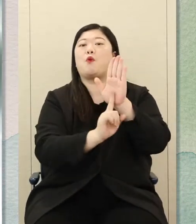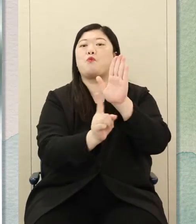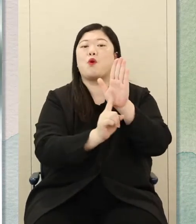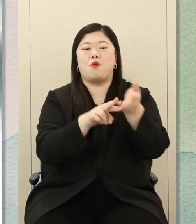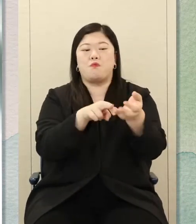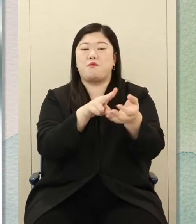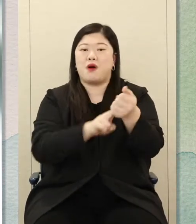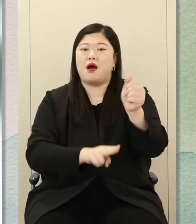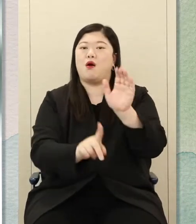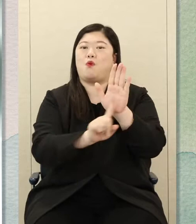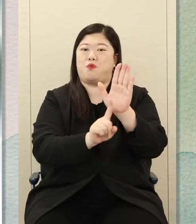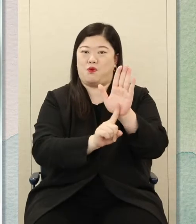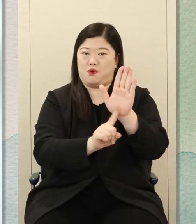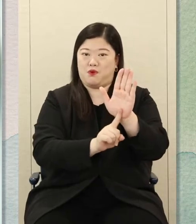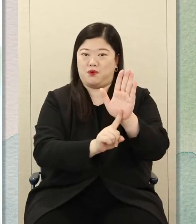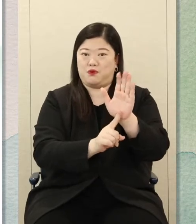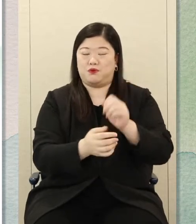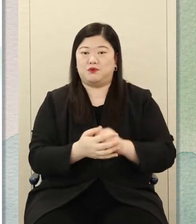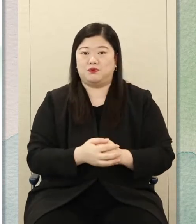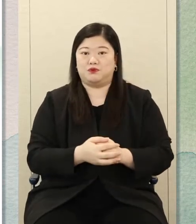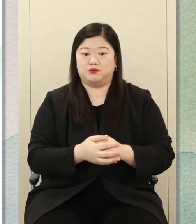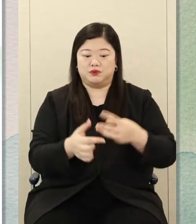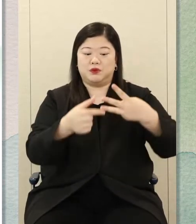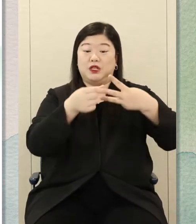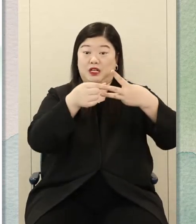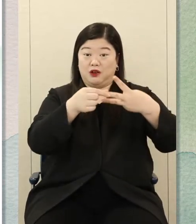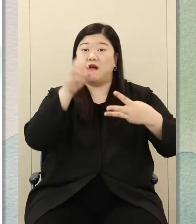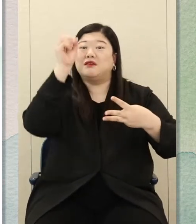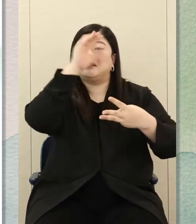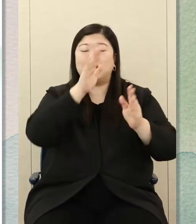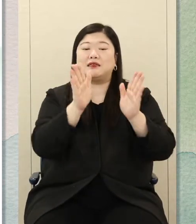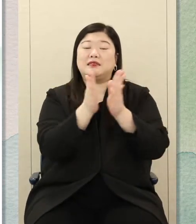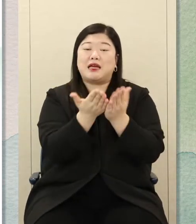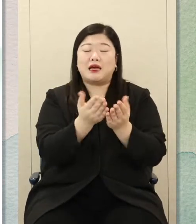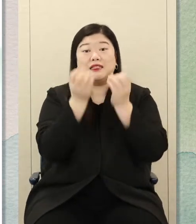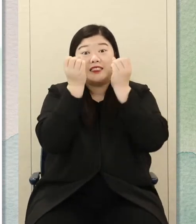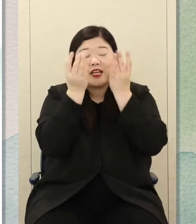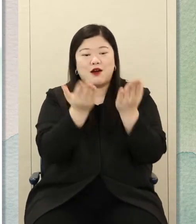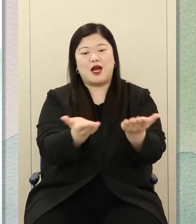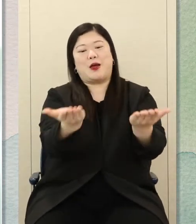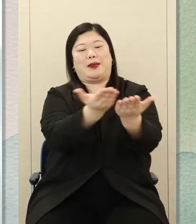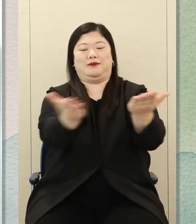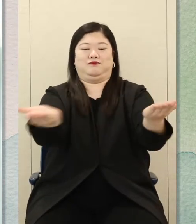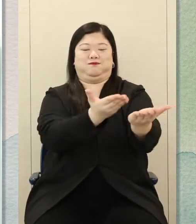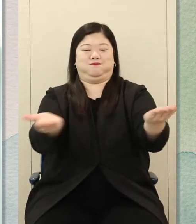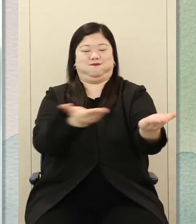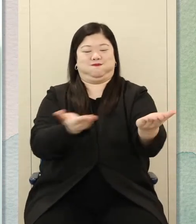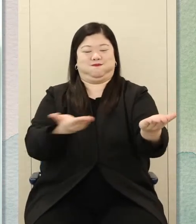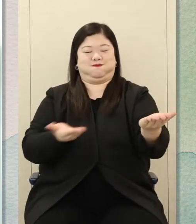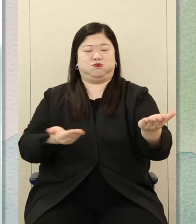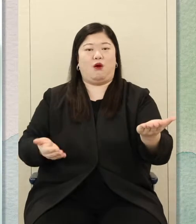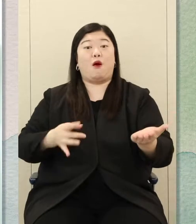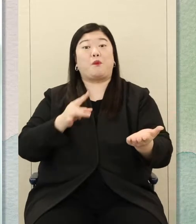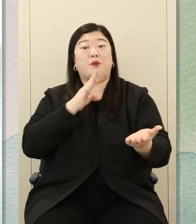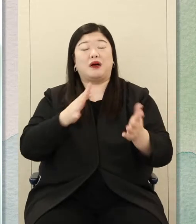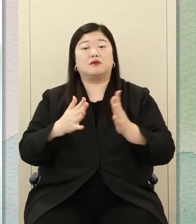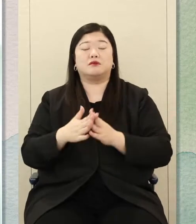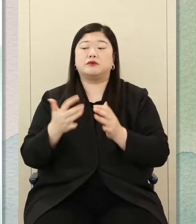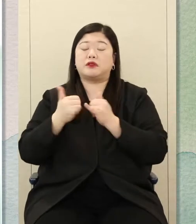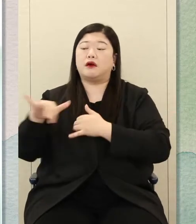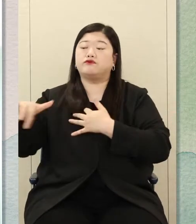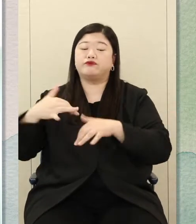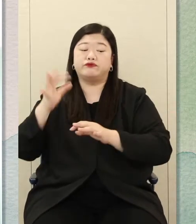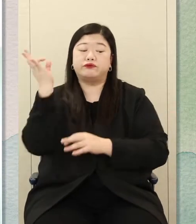그 동안에는 그냥 책을 많이 전시해 놓으면 책이 팔린다. 이래서 이제 디스플레이가 되게 중요했는데 디스플레이